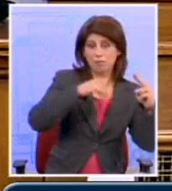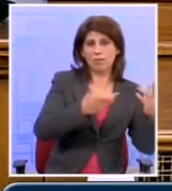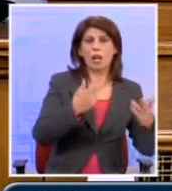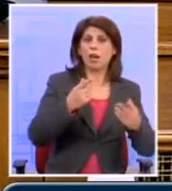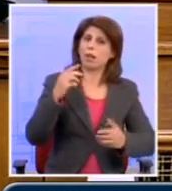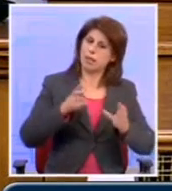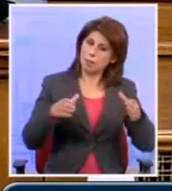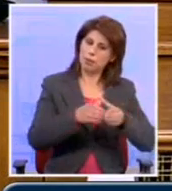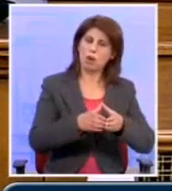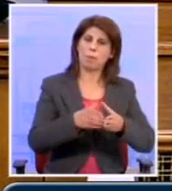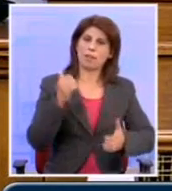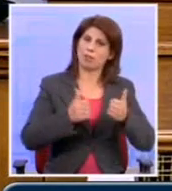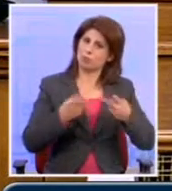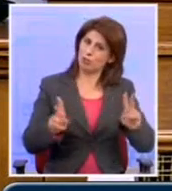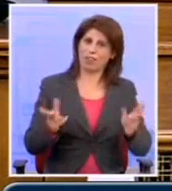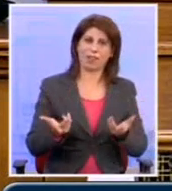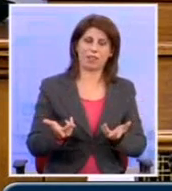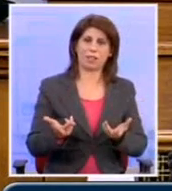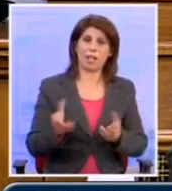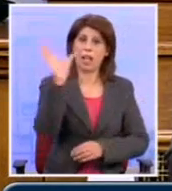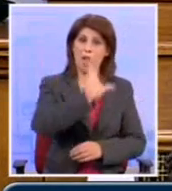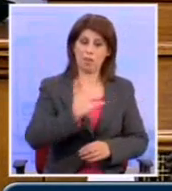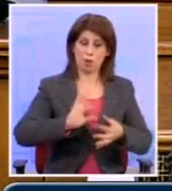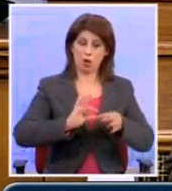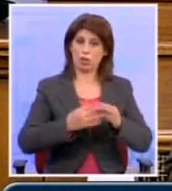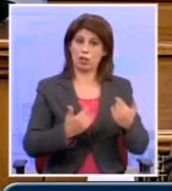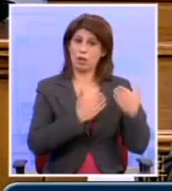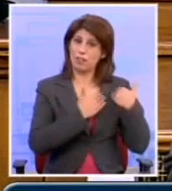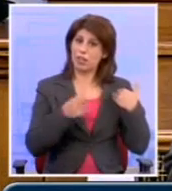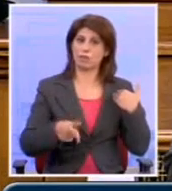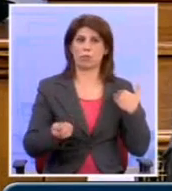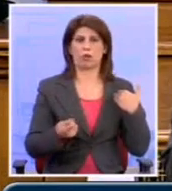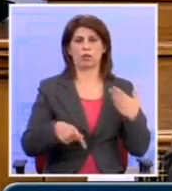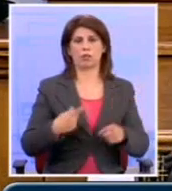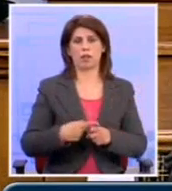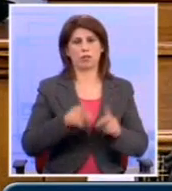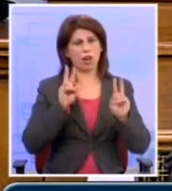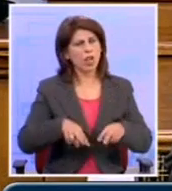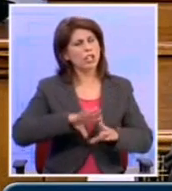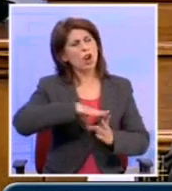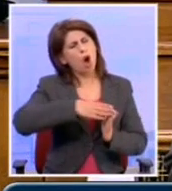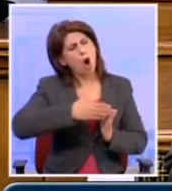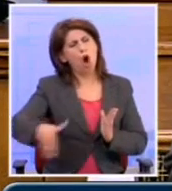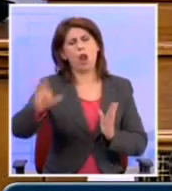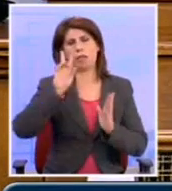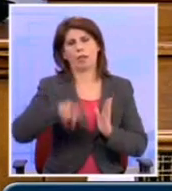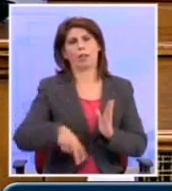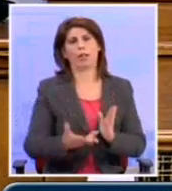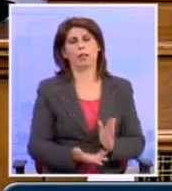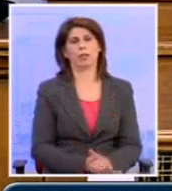όλα. Τα ευρωπαϊκά όργανα έχουν ευθύνη για αυτά που έχουν γίνει. Δηλαδή τα έχουν εγκρίνει όλα.